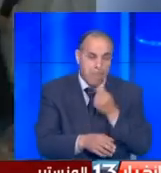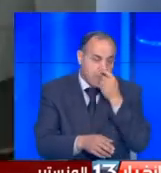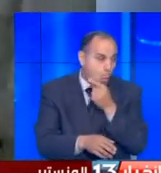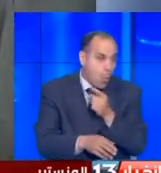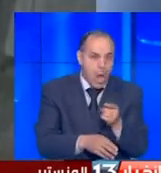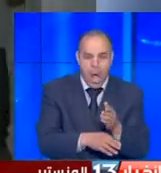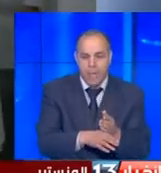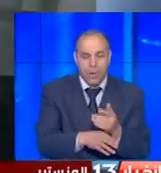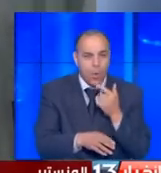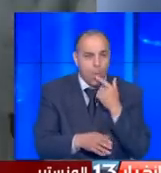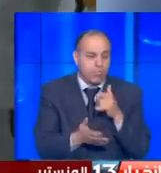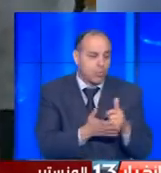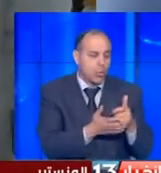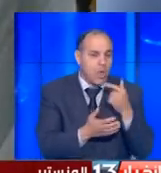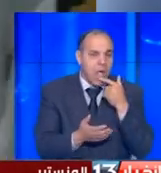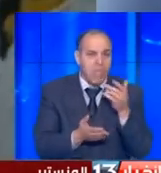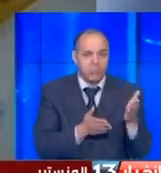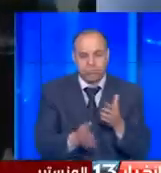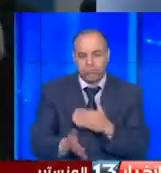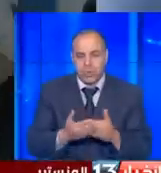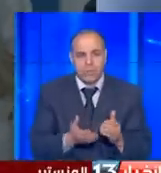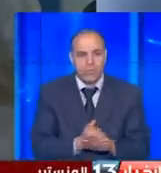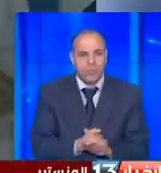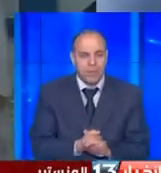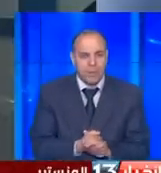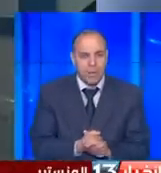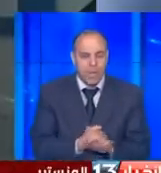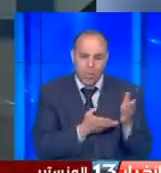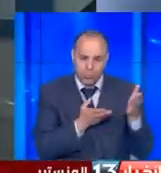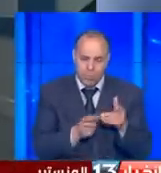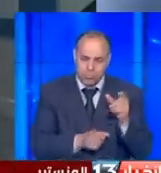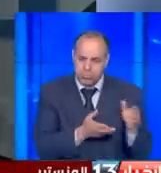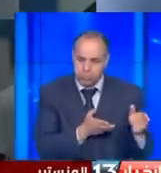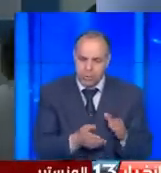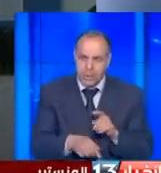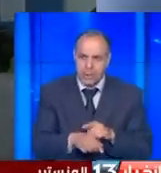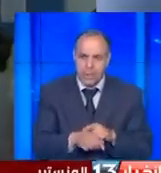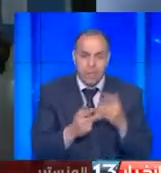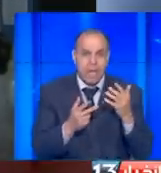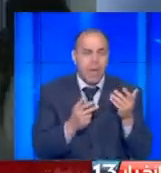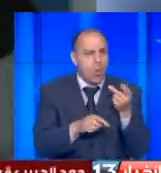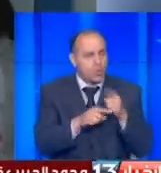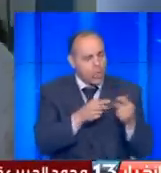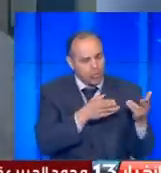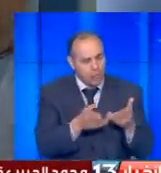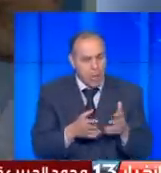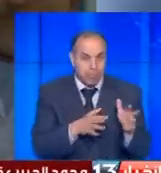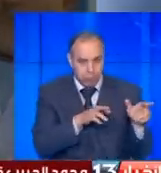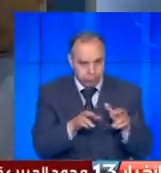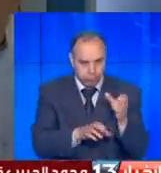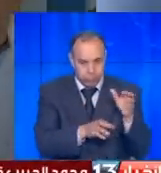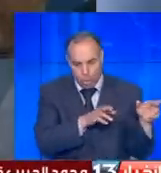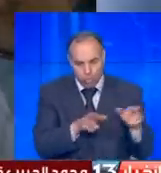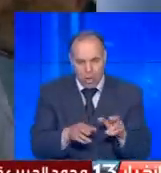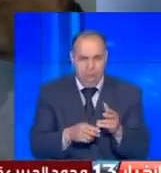المنستير والمكتين وسهلول بعد تقبل المصابين. بداوا يوصلونا بداية من الساعة 8:30 9